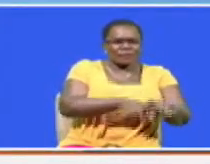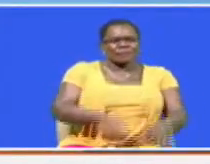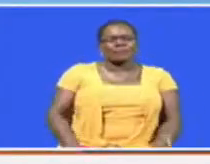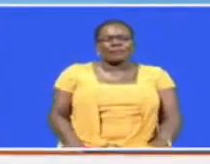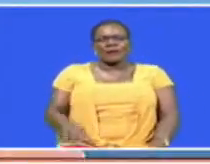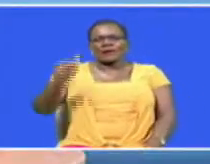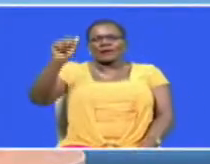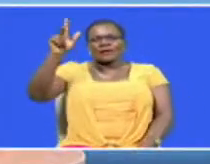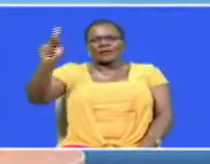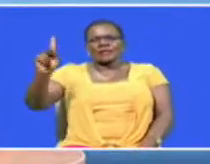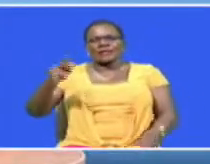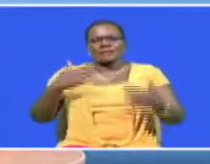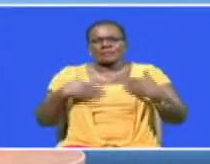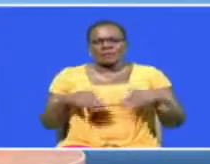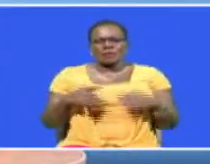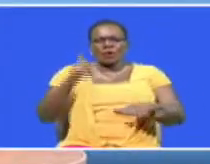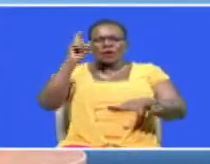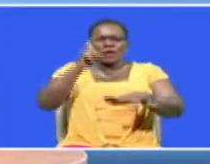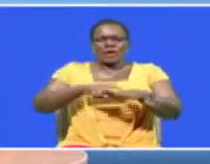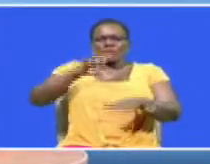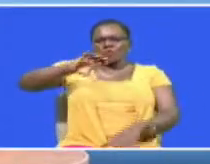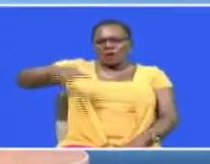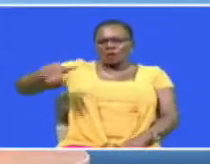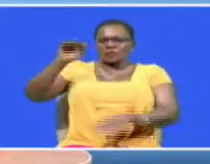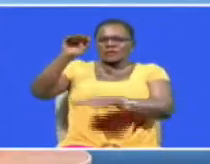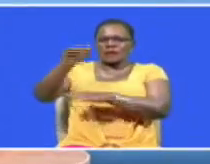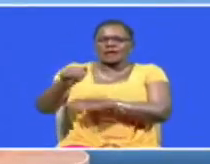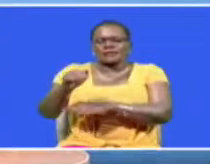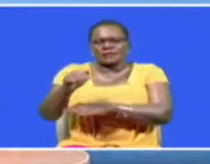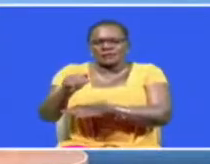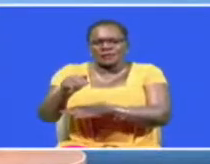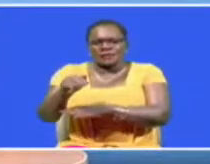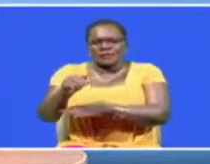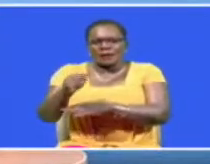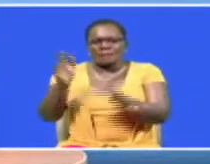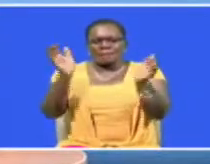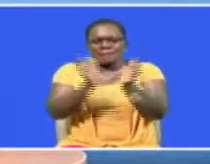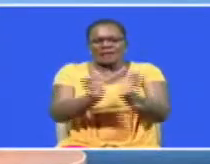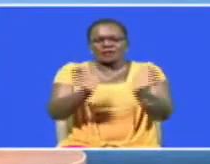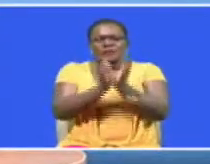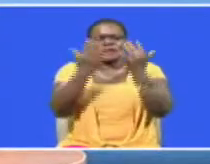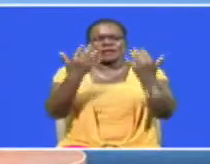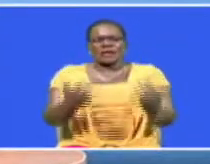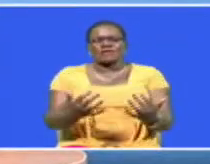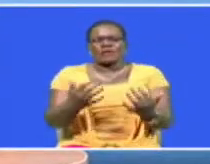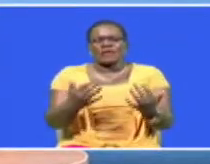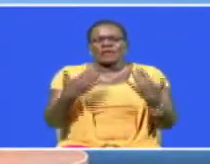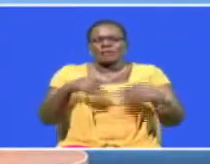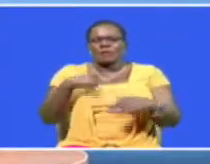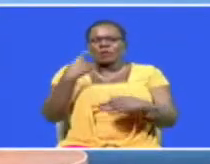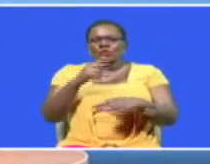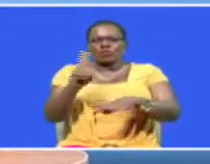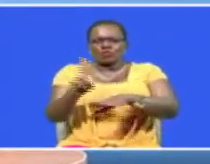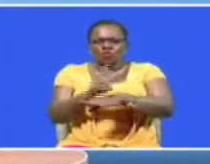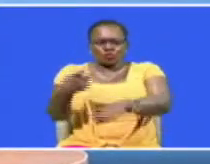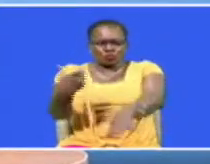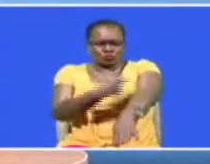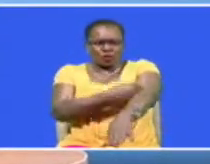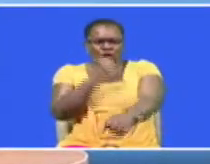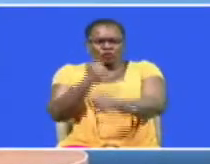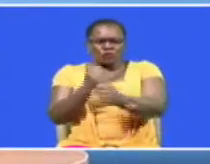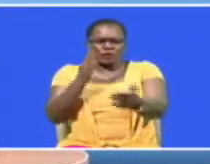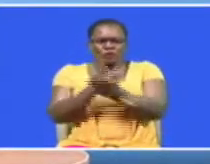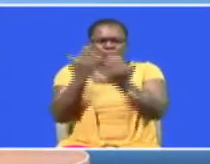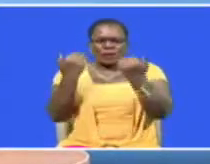Now, athletic stakeholders in Embu County are now calling for stiffer penalties to perpetrators of doping to ensure that